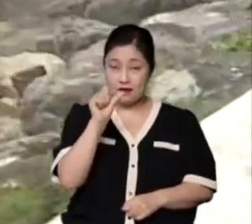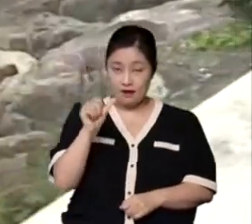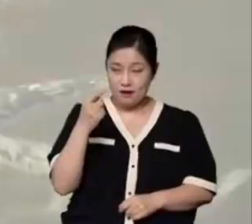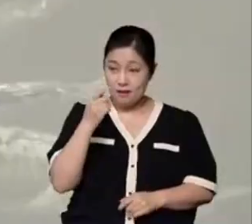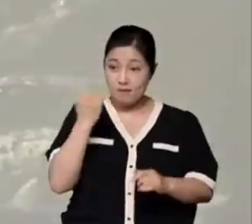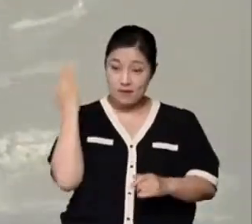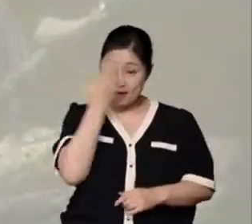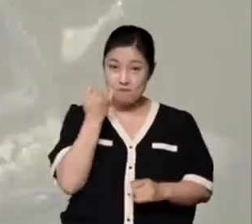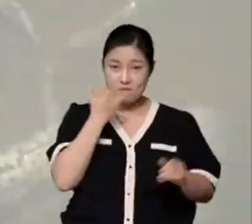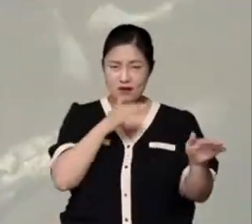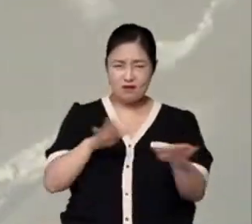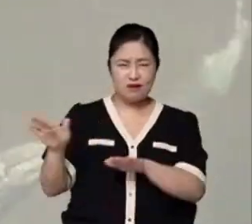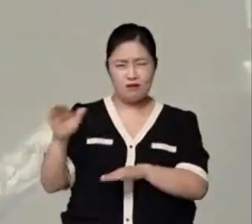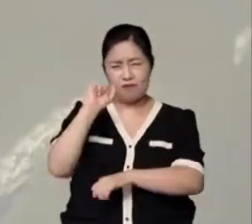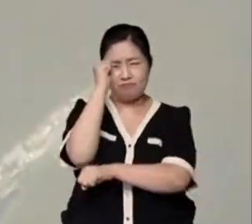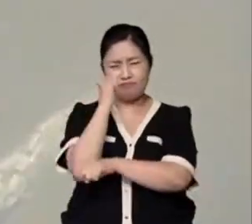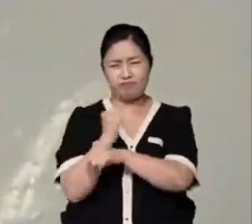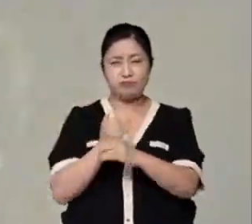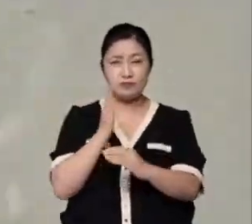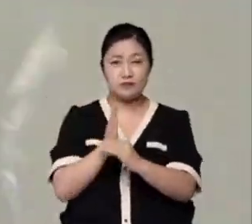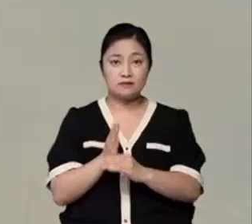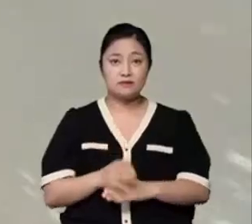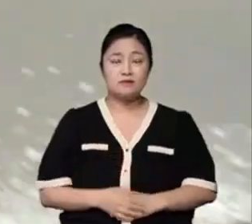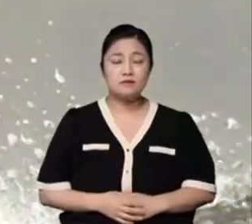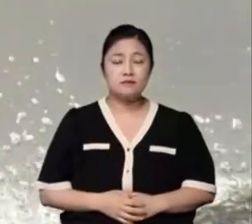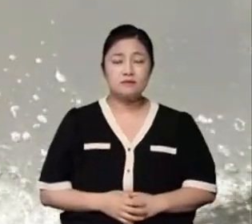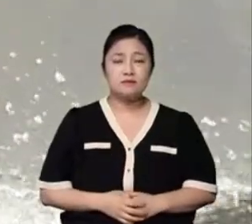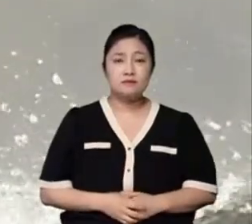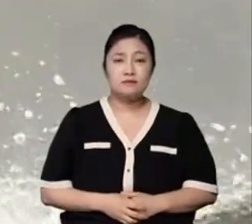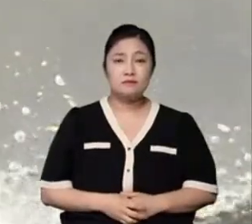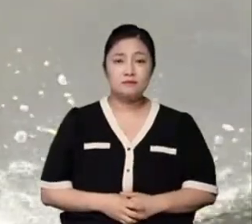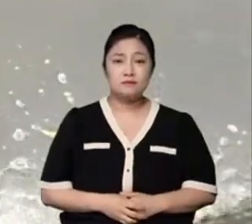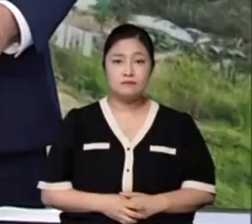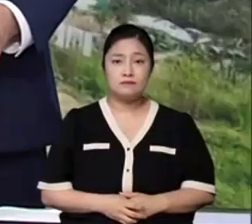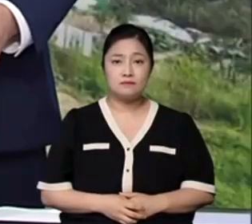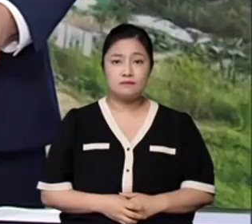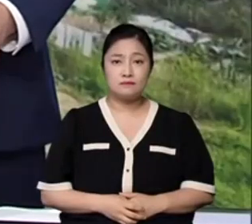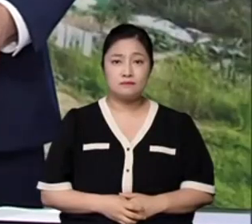해역을 망치고 있습니다. KBC 박승현입니다.